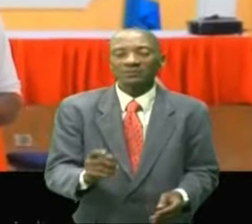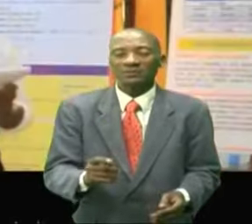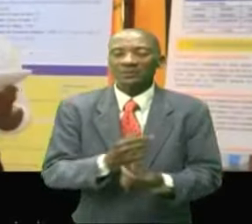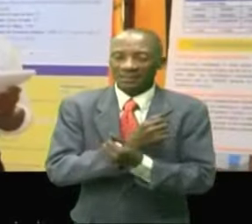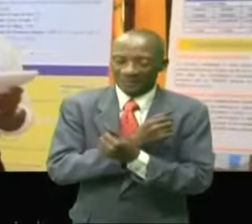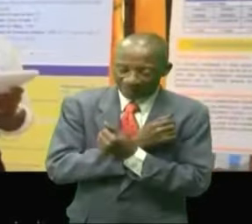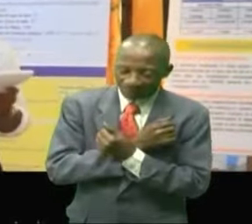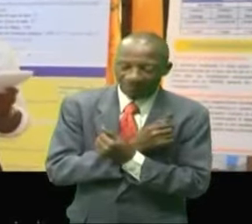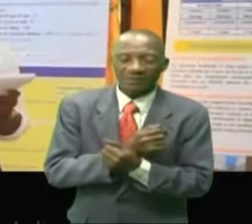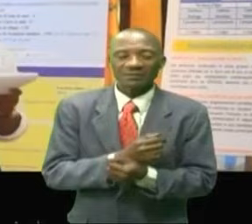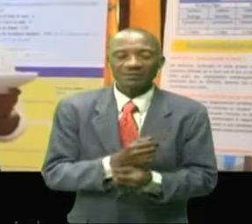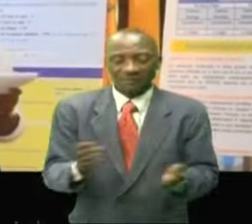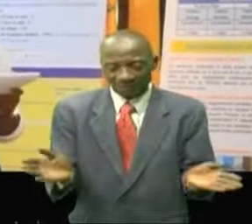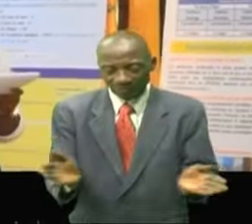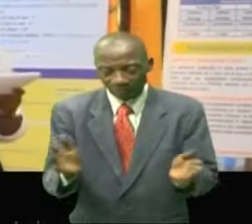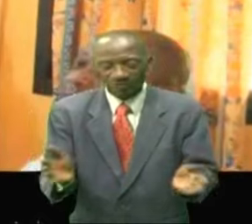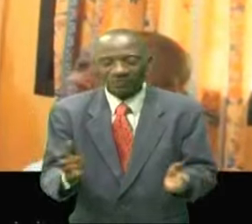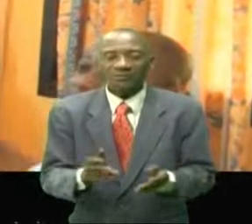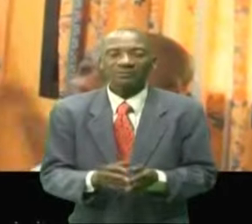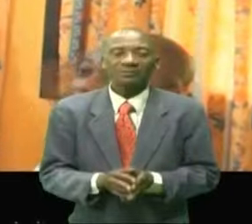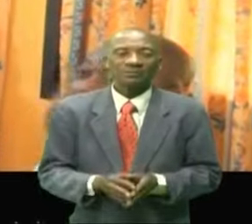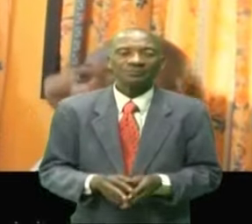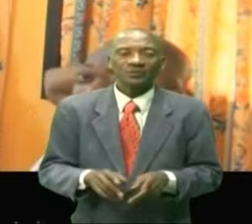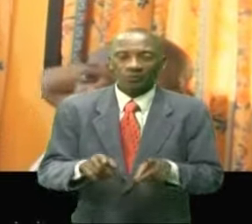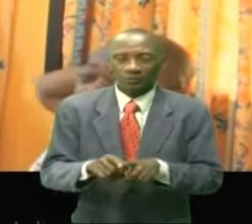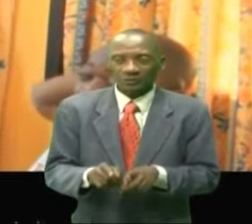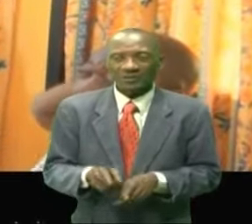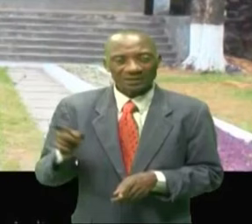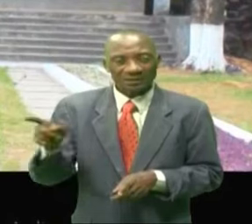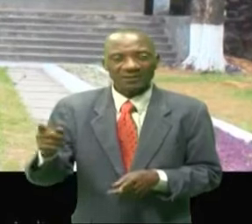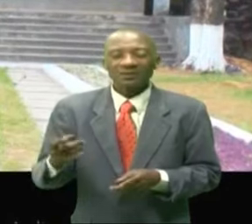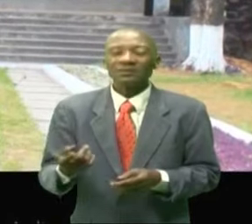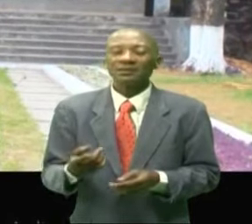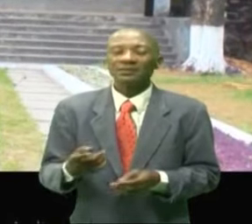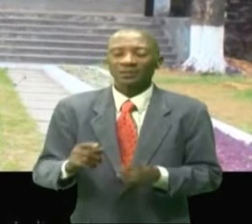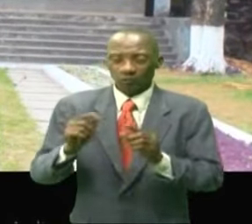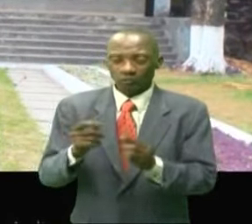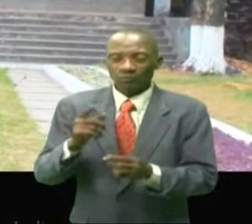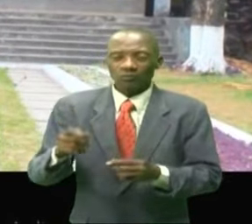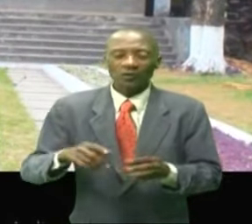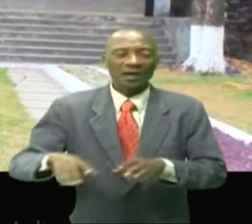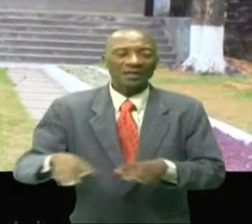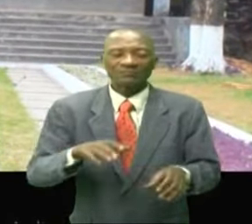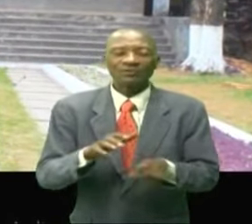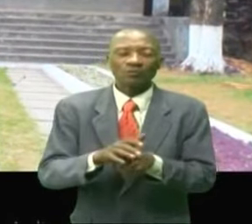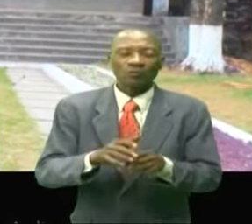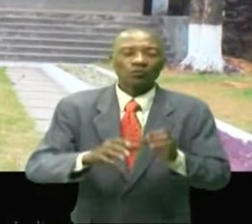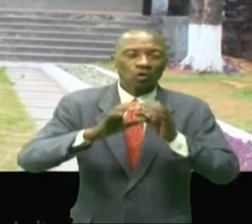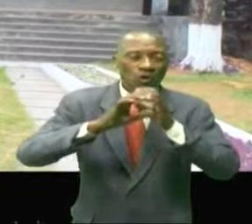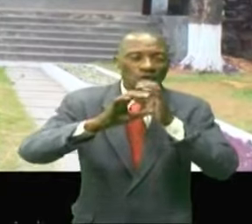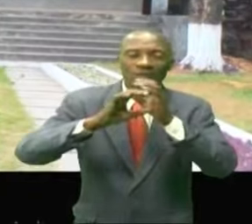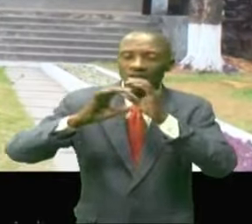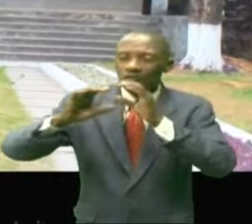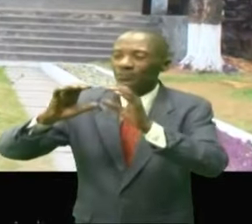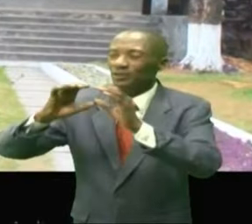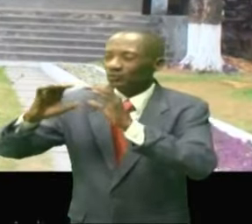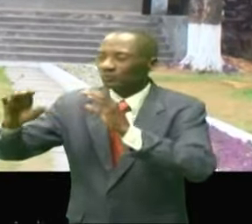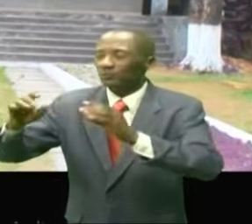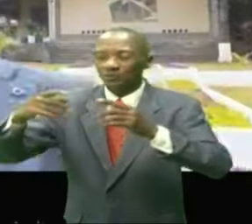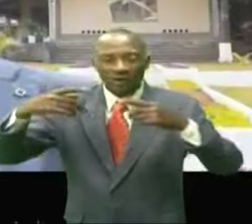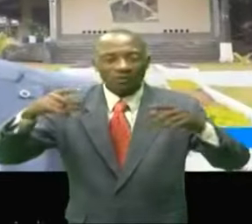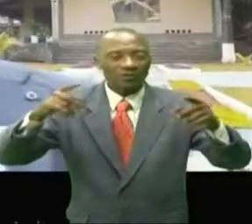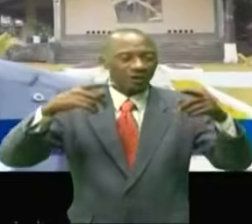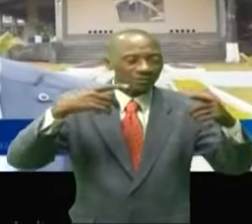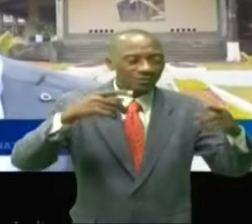aussi planifier beaucoup d'activités de communication à tous les niveaux et en utilisant différents